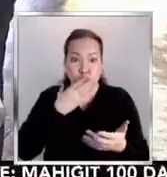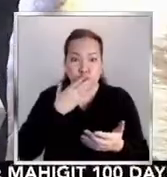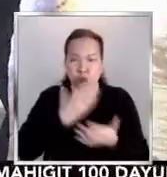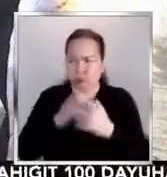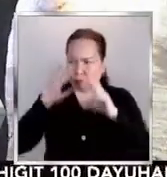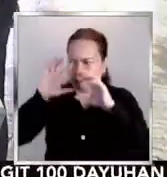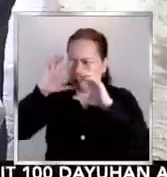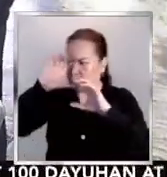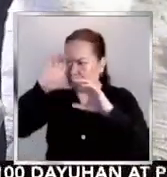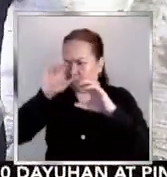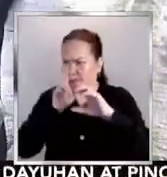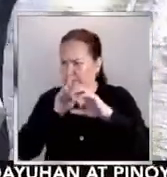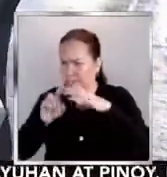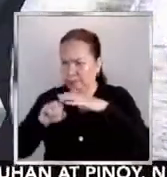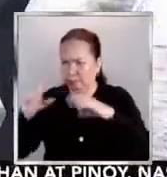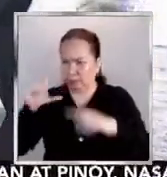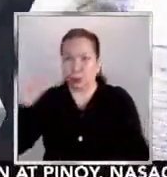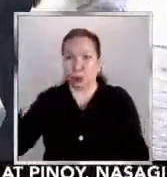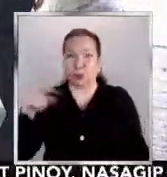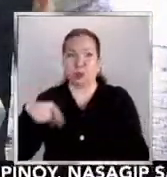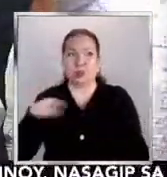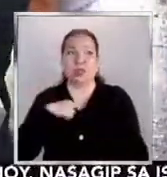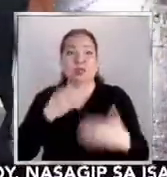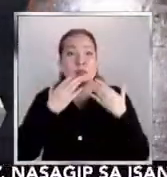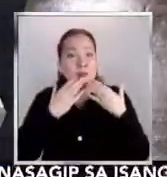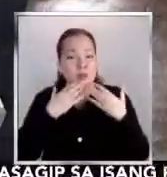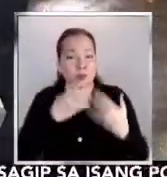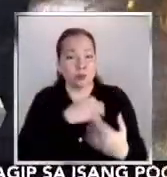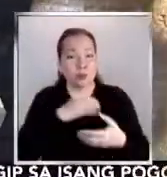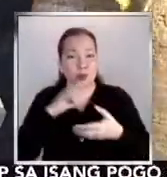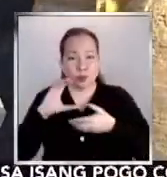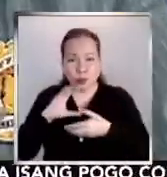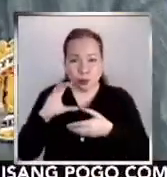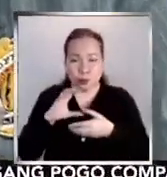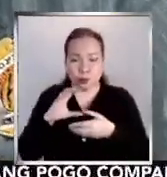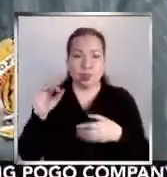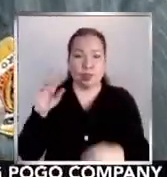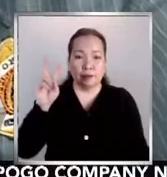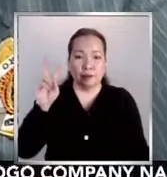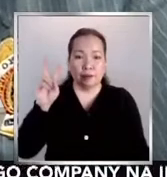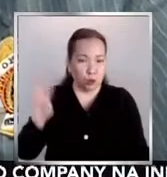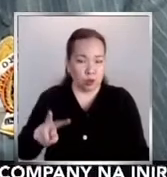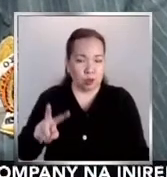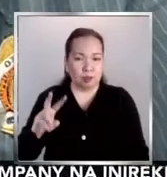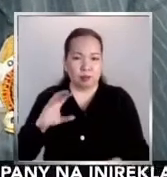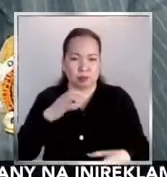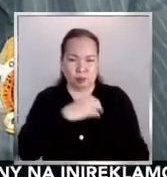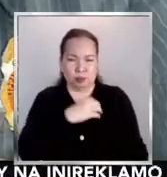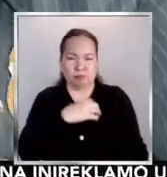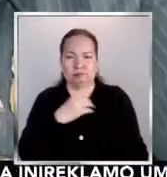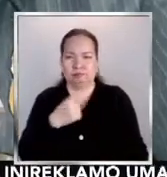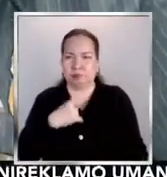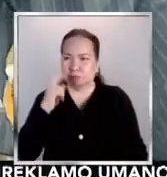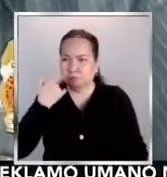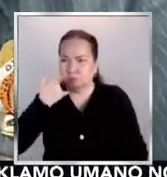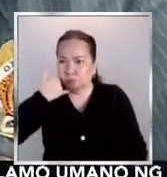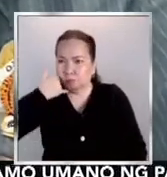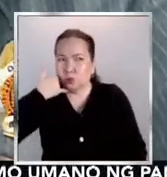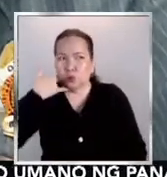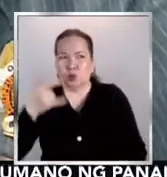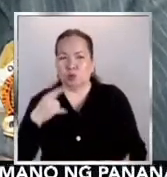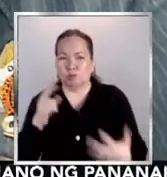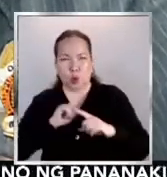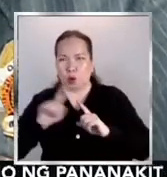operation. Napapasalamat din kami, hindi lang sa Caloocan Police, pati rin sa Valenzuela City Police Station. Isang tawag lang, naggalawan na lahat ng